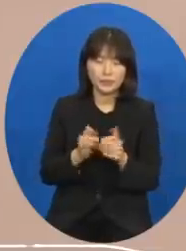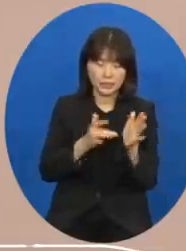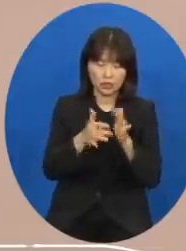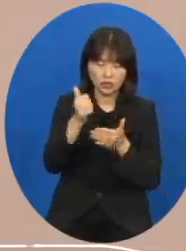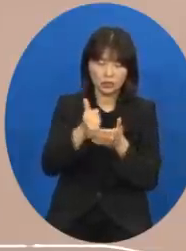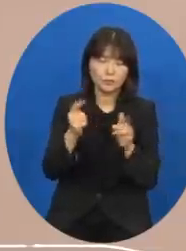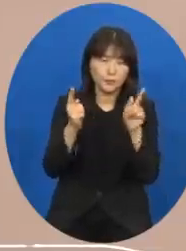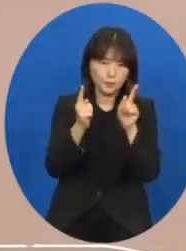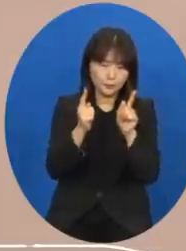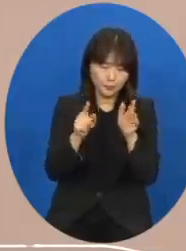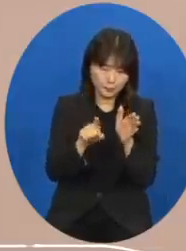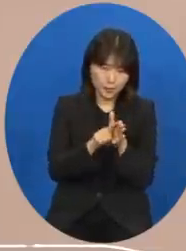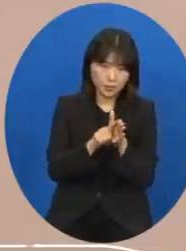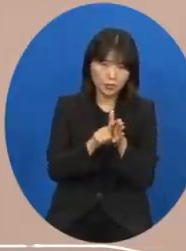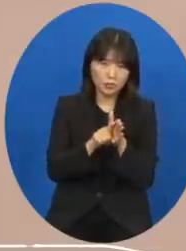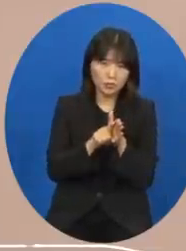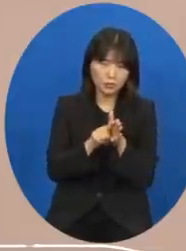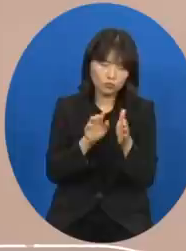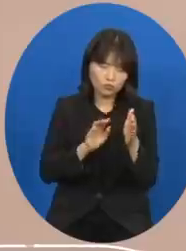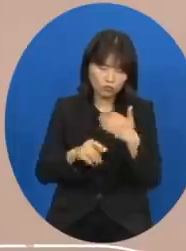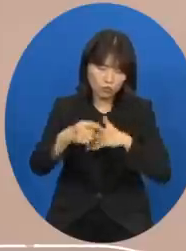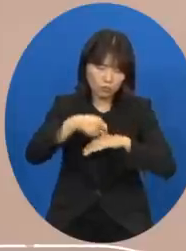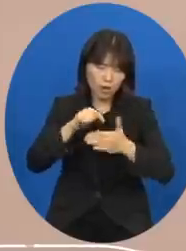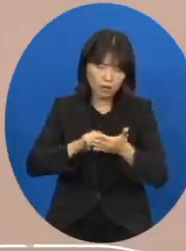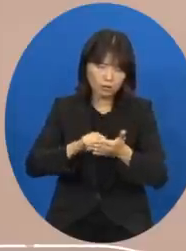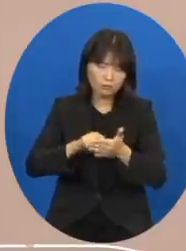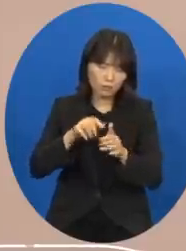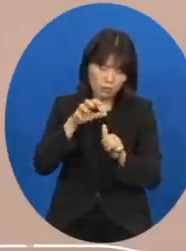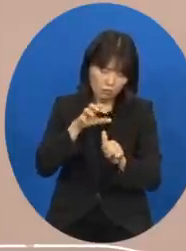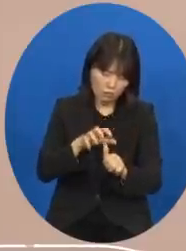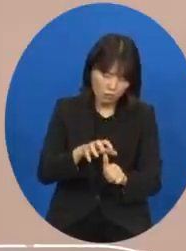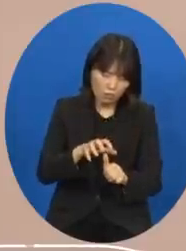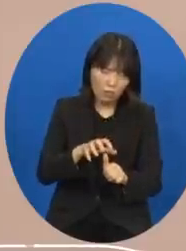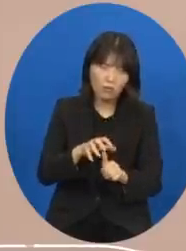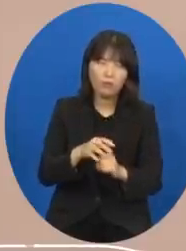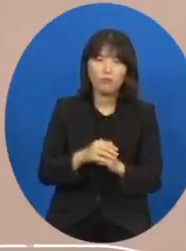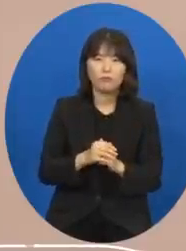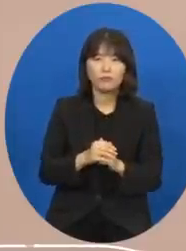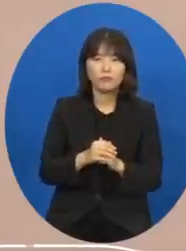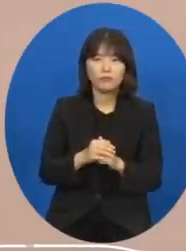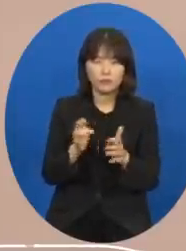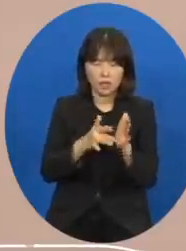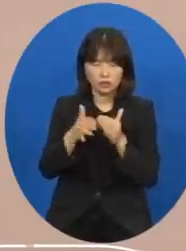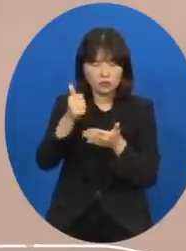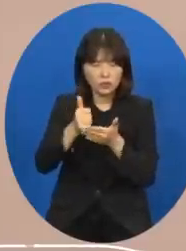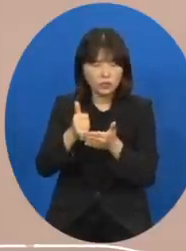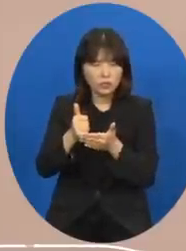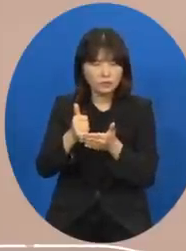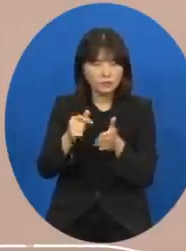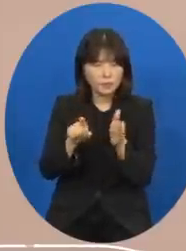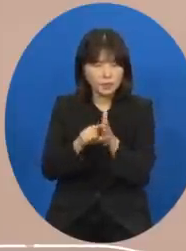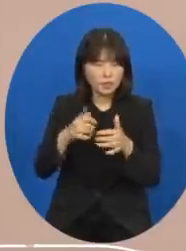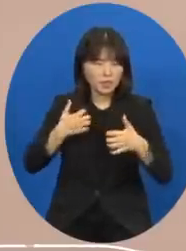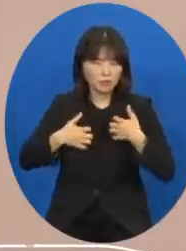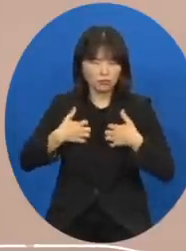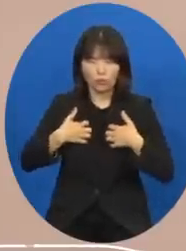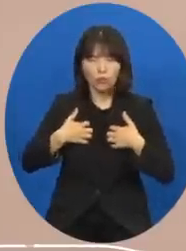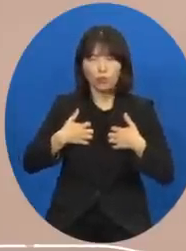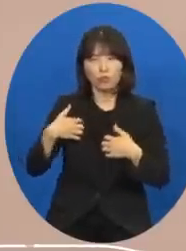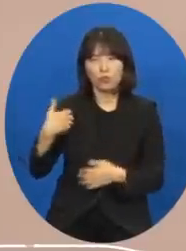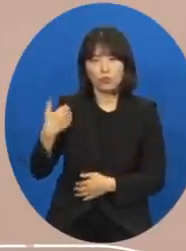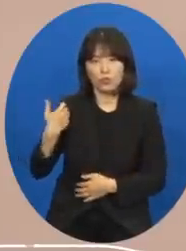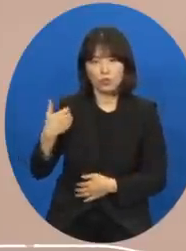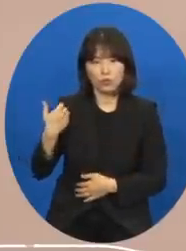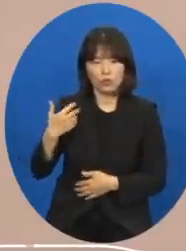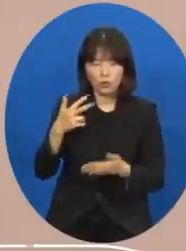믿고도 마음에 묶인 것도 많고 눌린 것도 많고 예수 믿는 기쁨이 뭔지도 잘 모르겠고